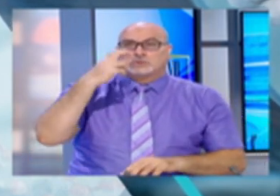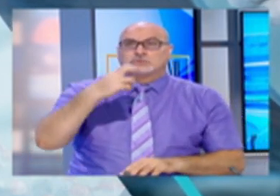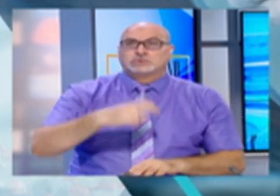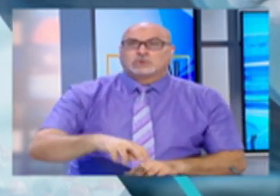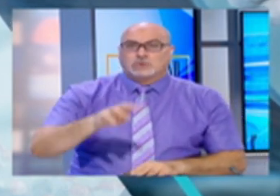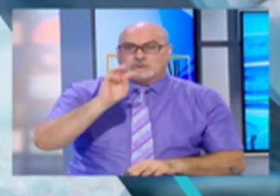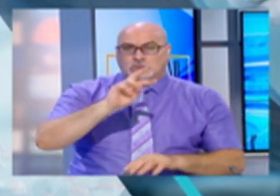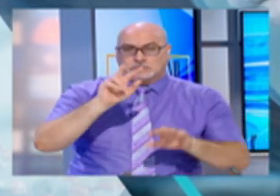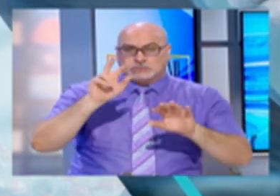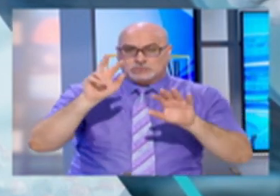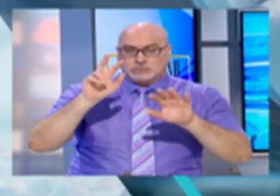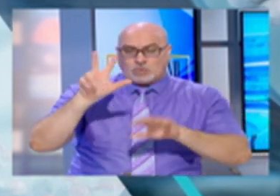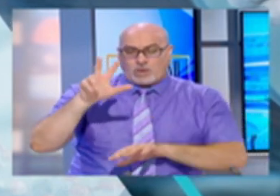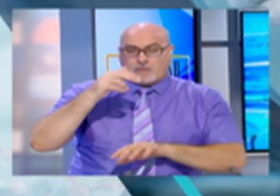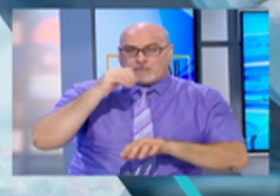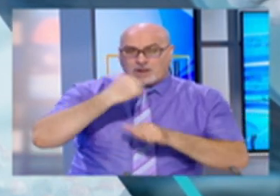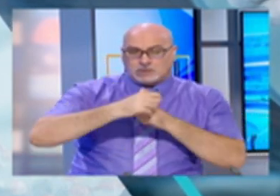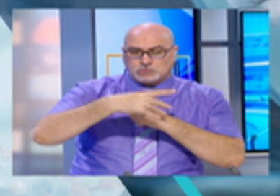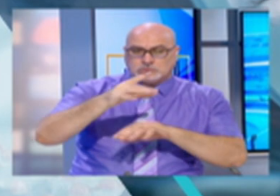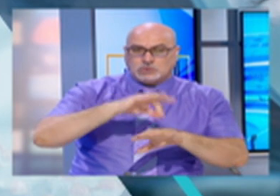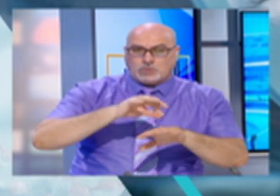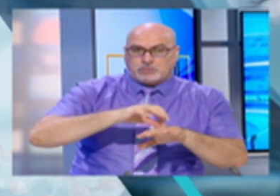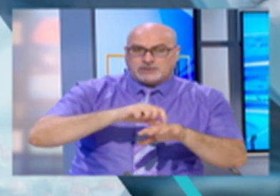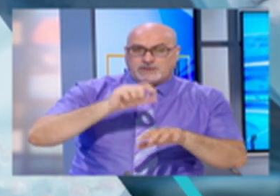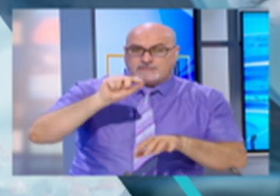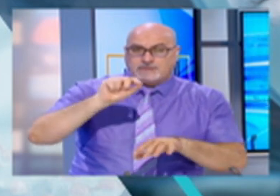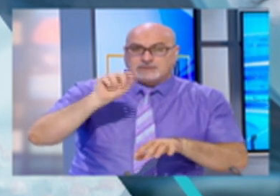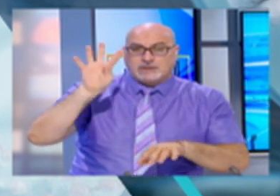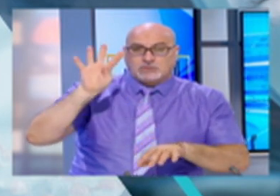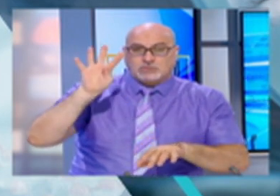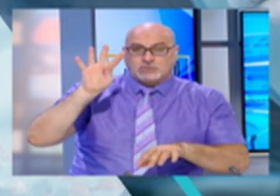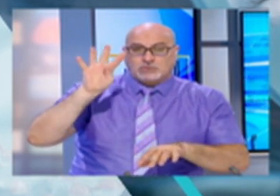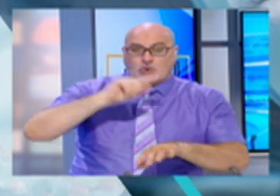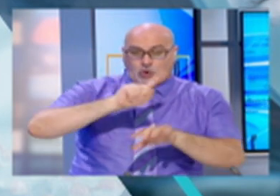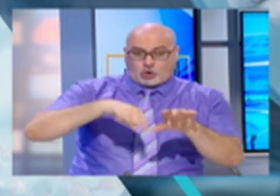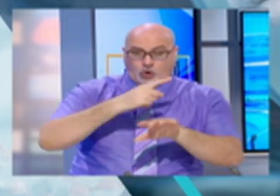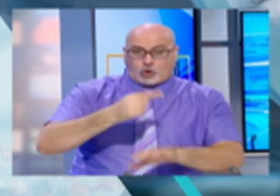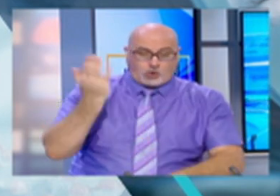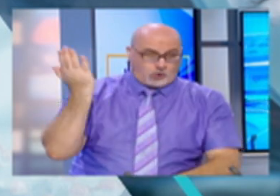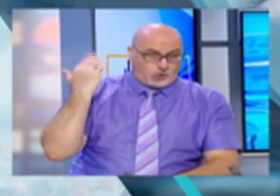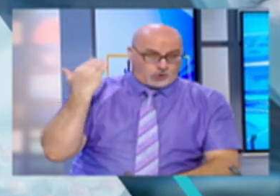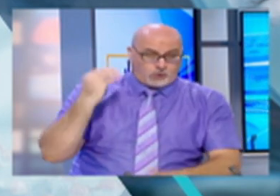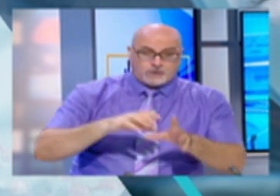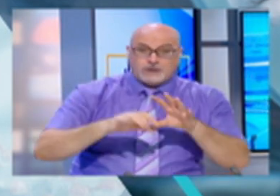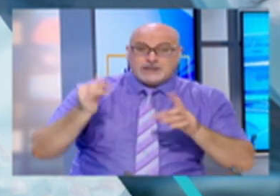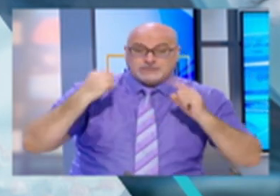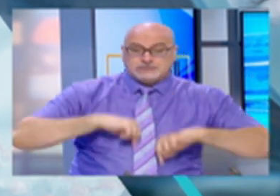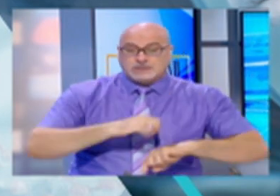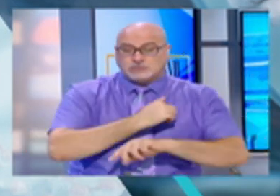243 مريضا، وهذا خلال 24 ساعة الماضية حسب بيان لوزارة الصحة